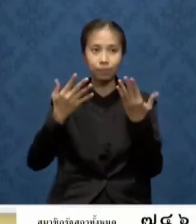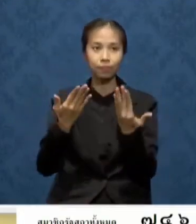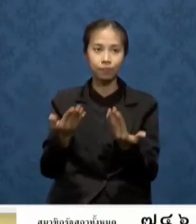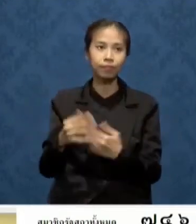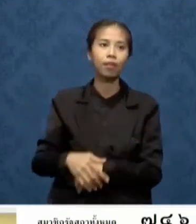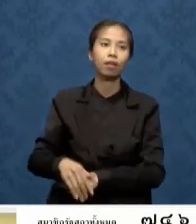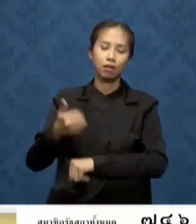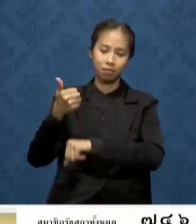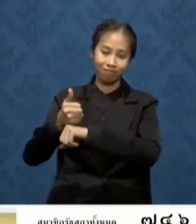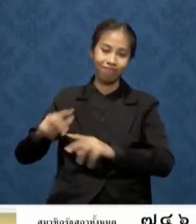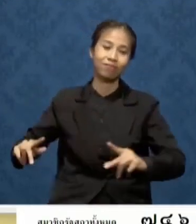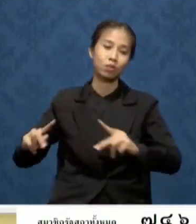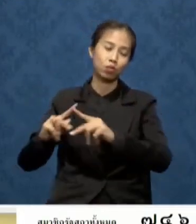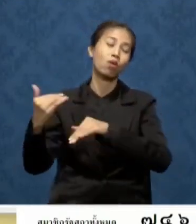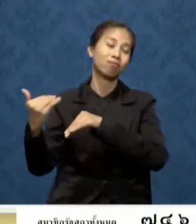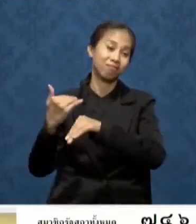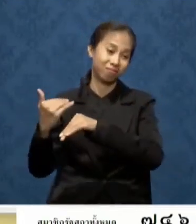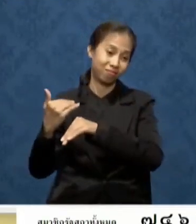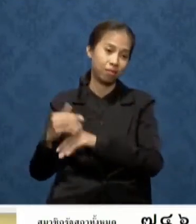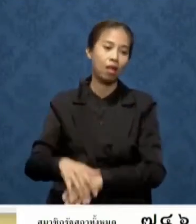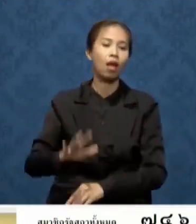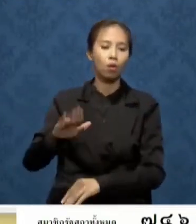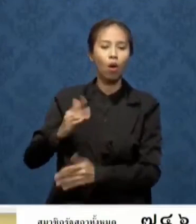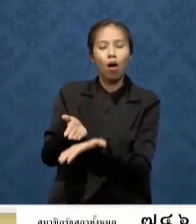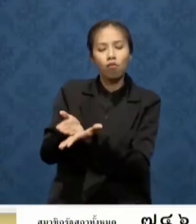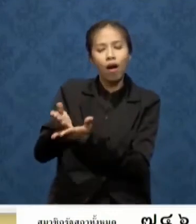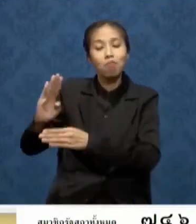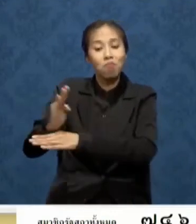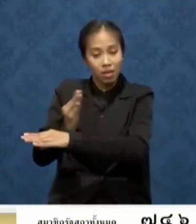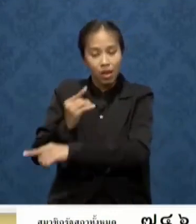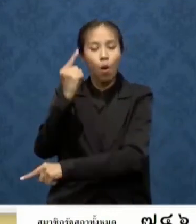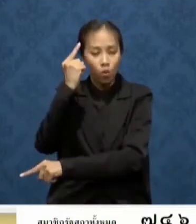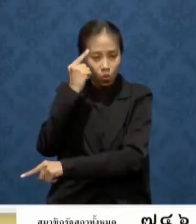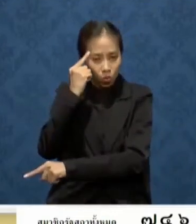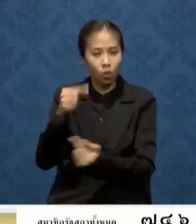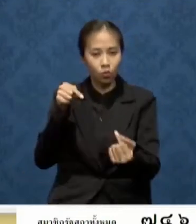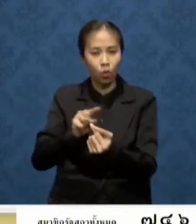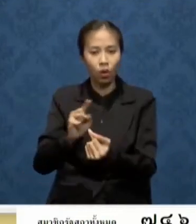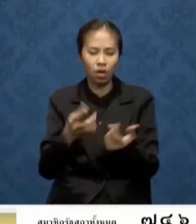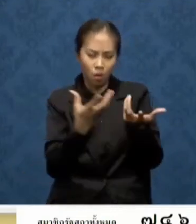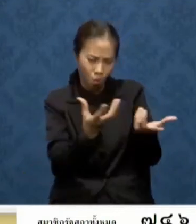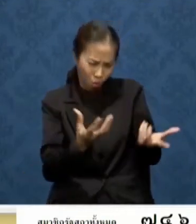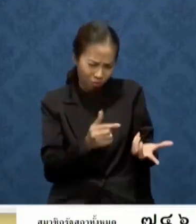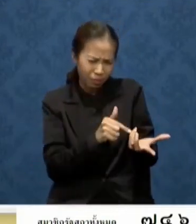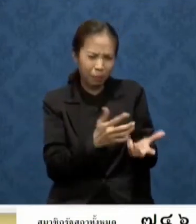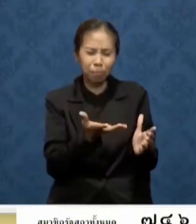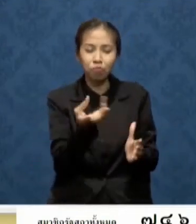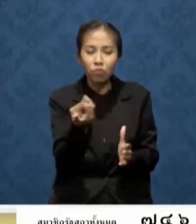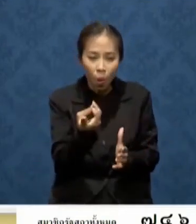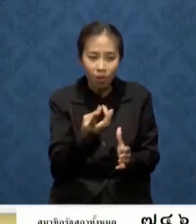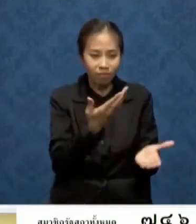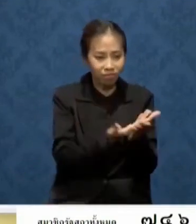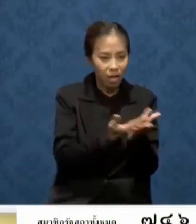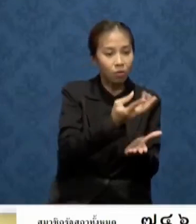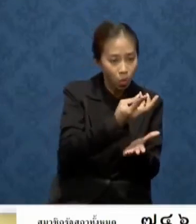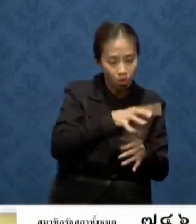ศุรยะก็มาจากภาคธุรกิจคงเข้าใจดีถึงการบริหารจดการทรัพยากรทมอยู่อย่างจำกัดคอ